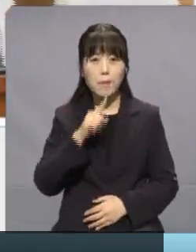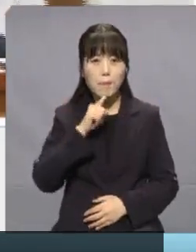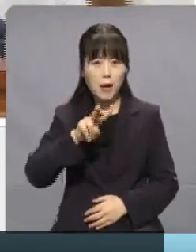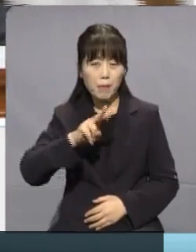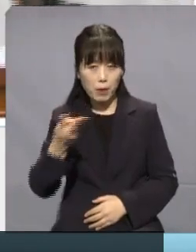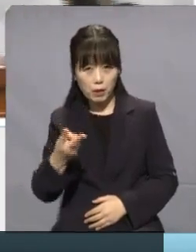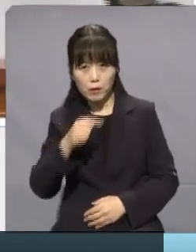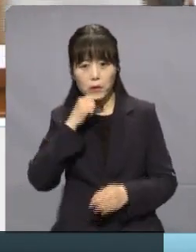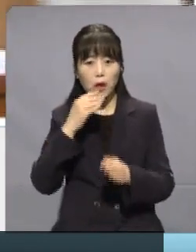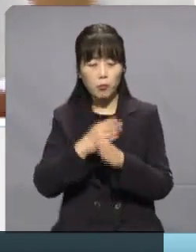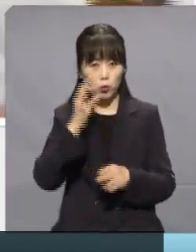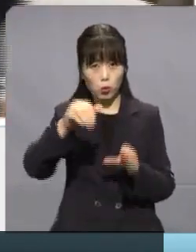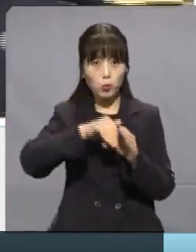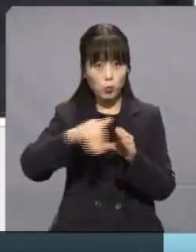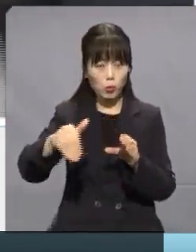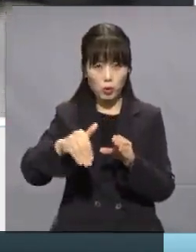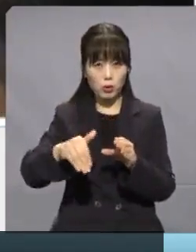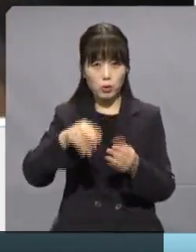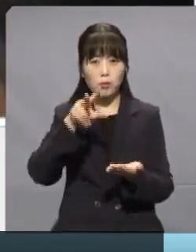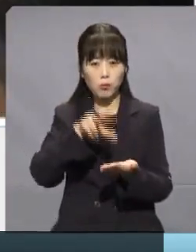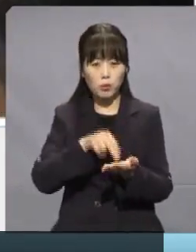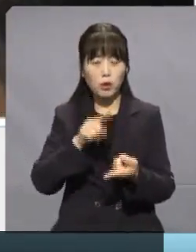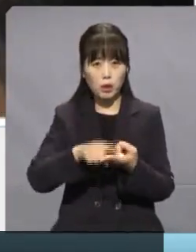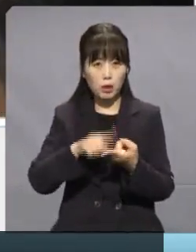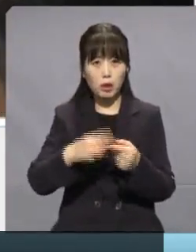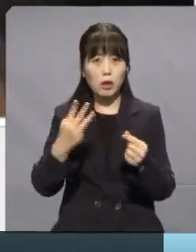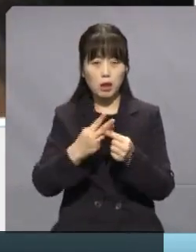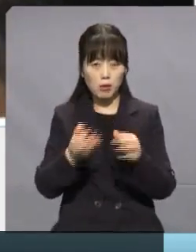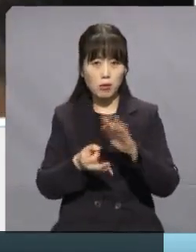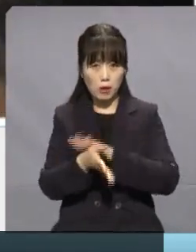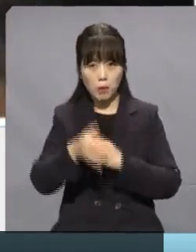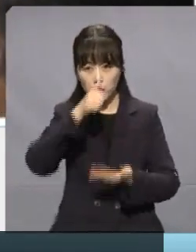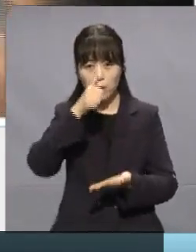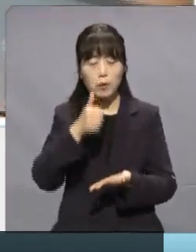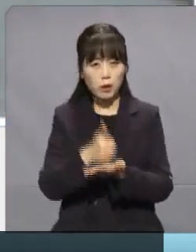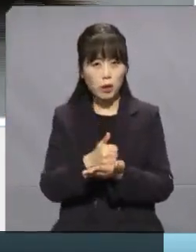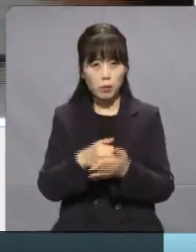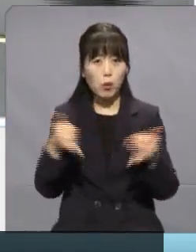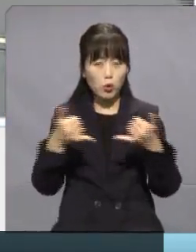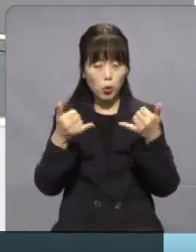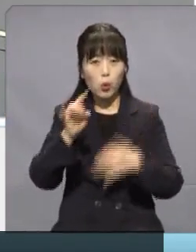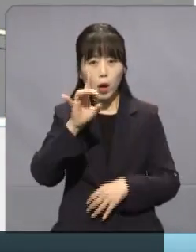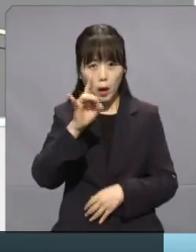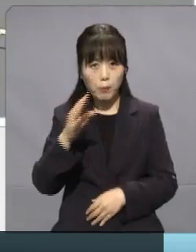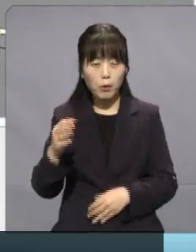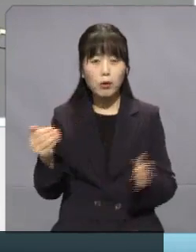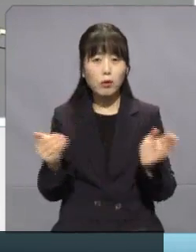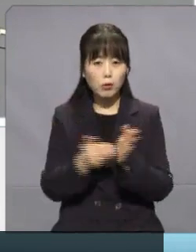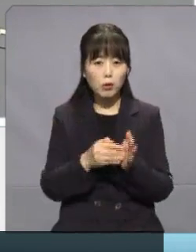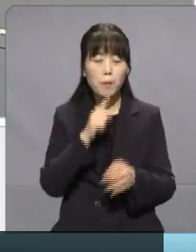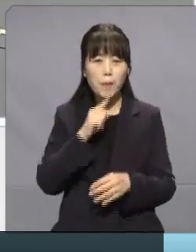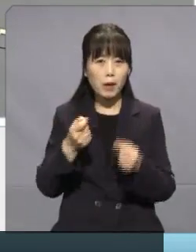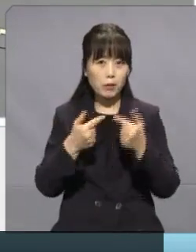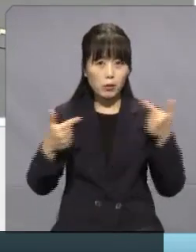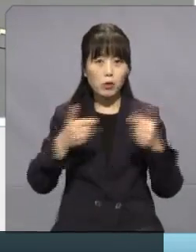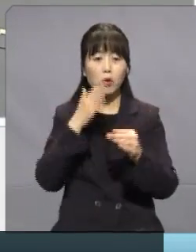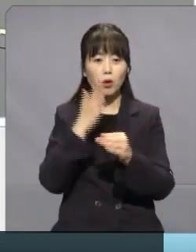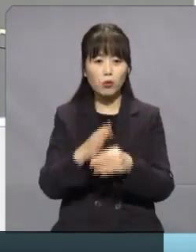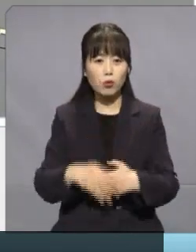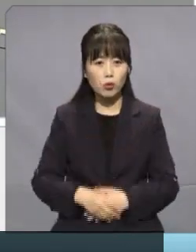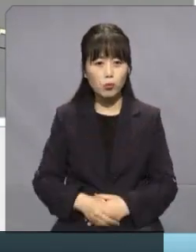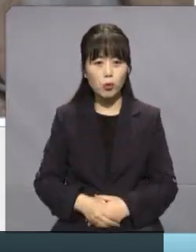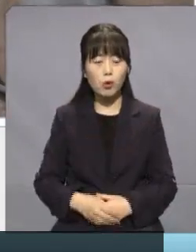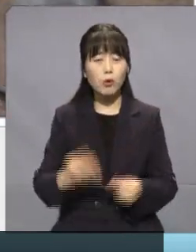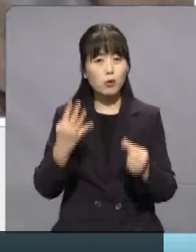대국 송금 문제는요 지금 또 다른 제3자 뇌물죄인데 통화도 한번 해서 세 번 했다고 계속 들어가요 이제